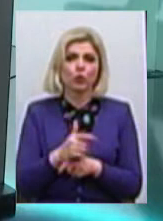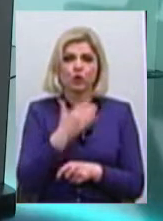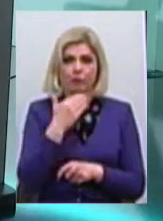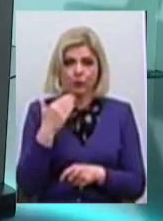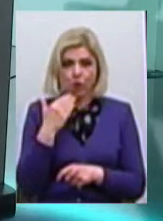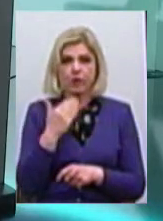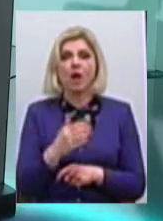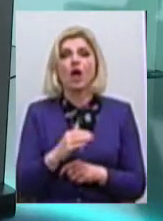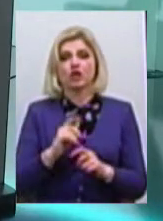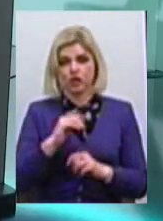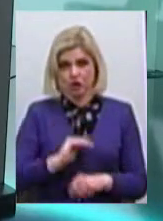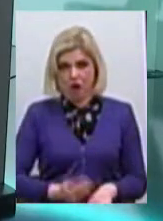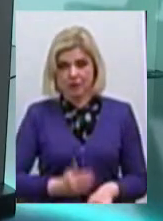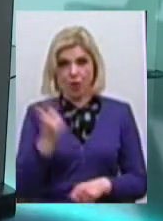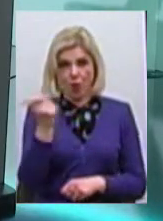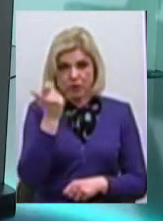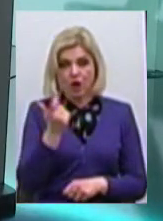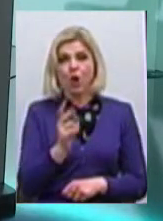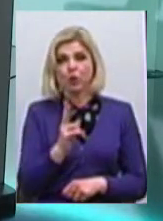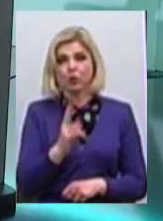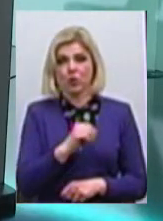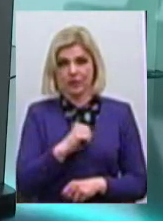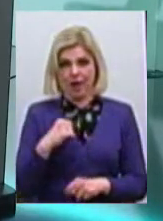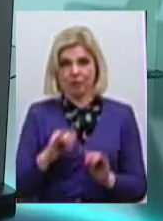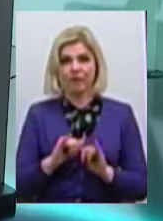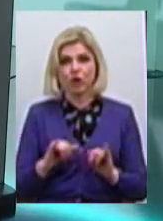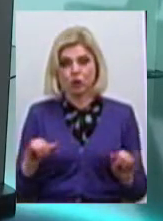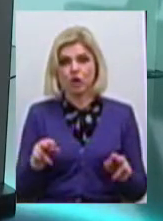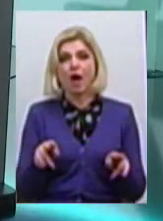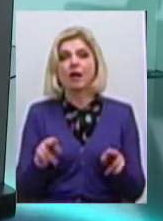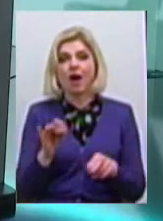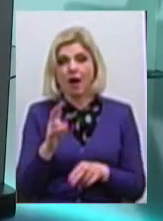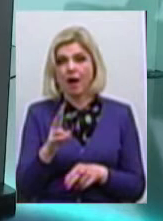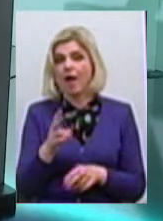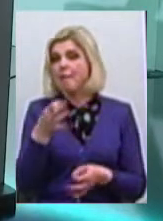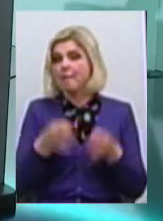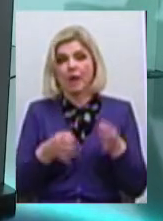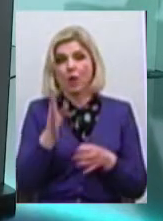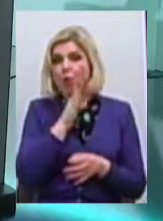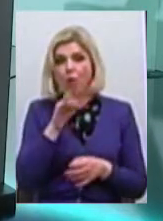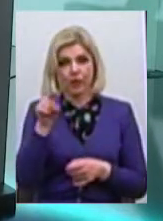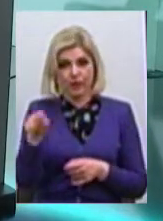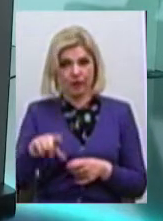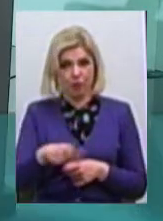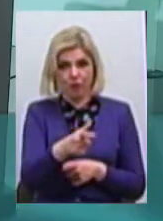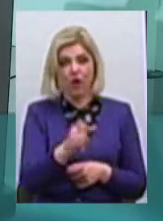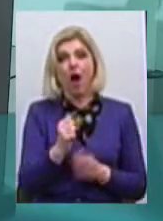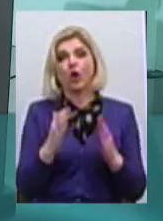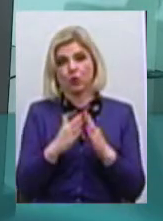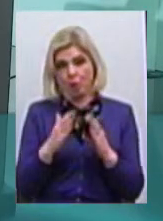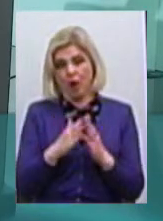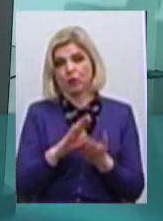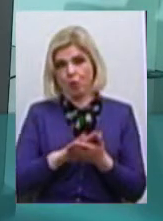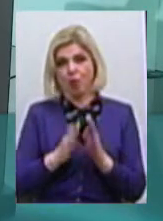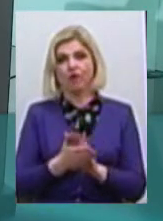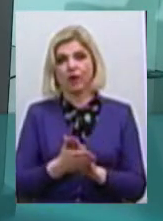суб'єктів господарювання, які вирощують раків не в природних умовах, а в домашніх умовах. Домашніх